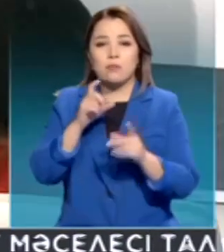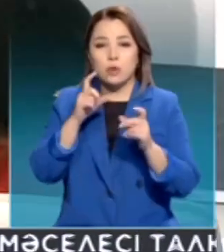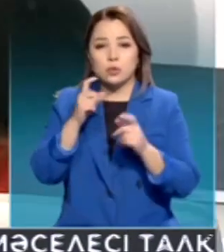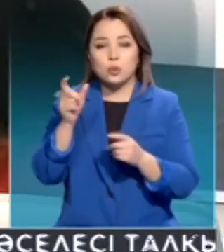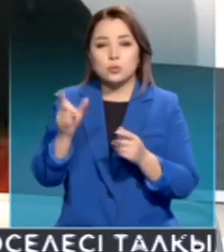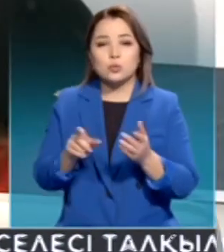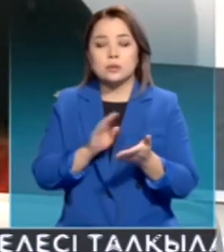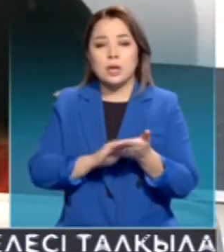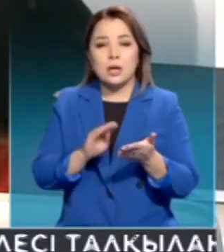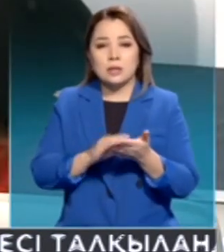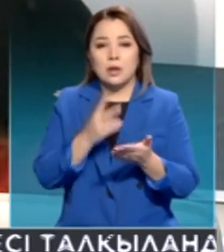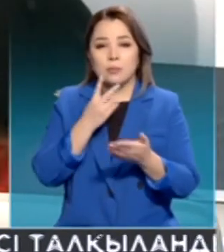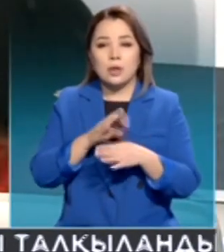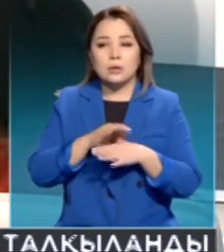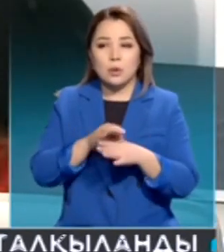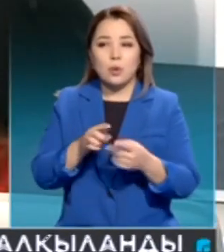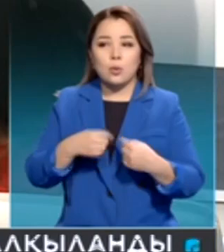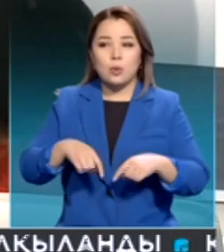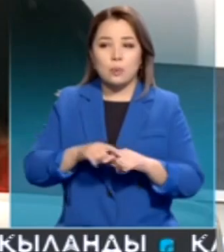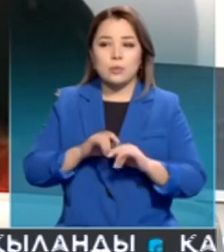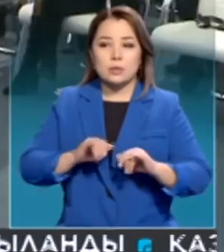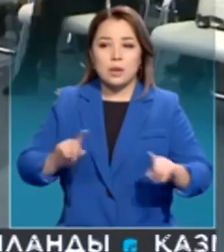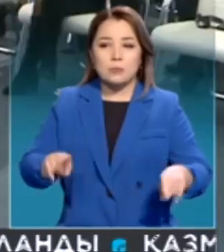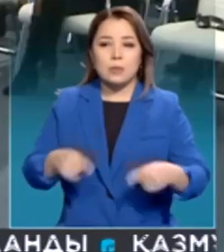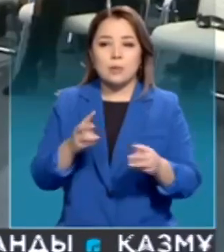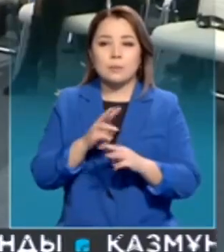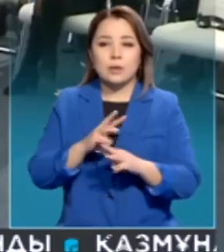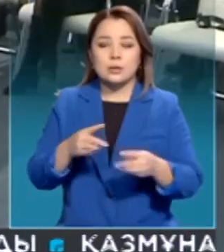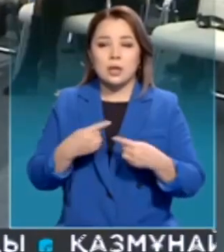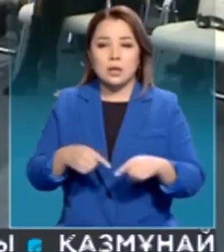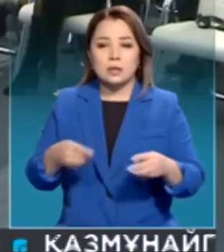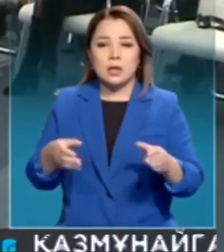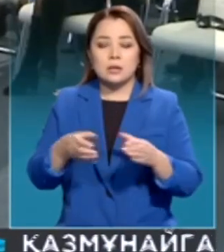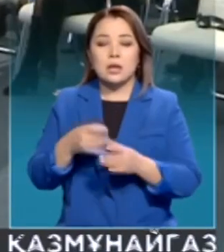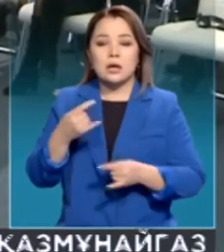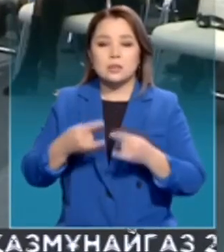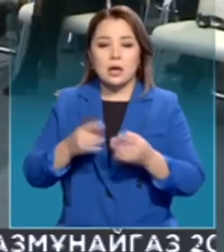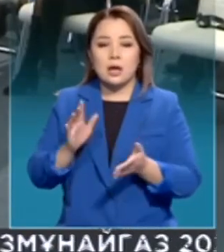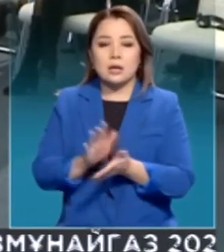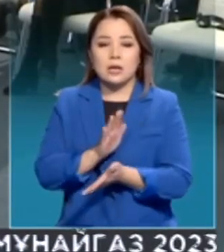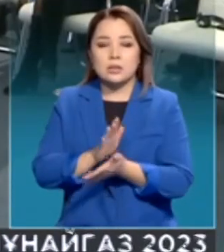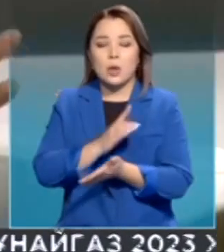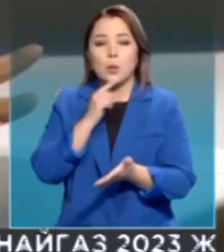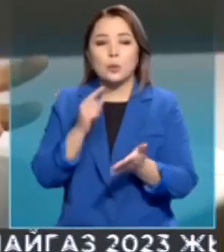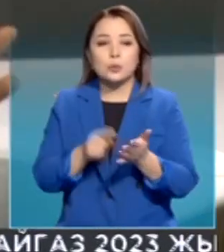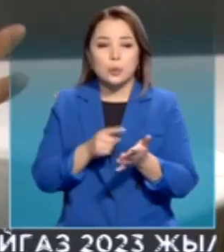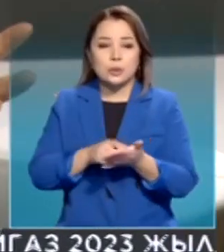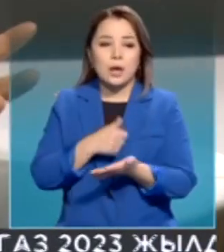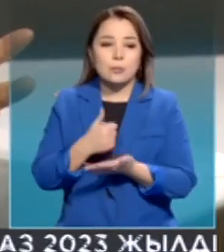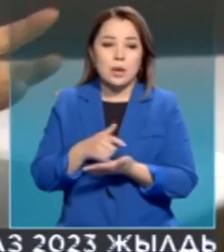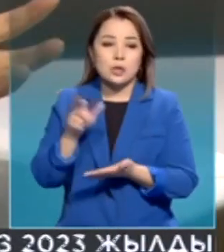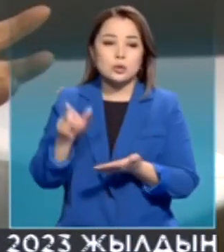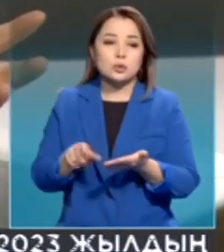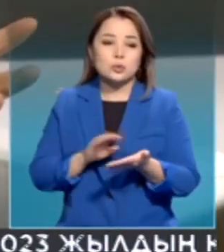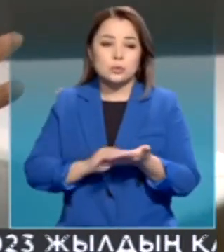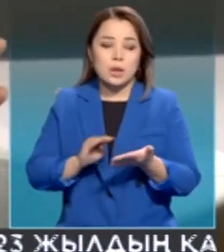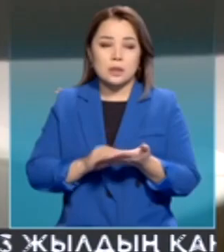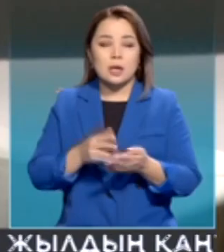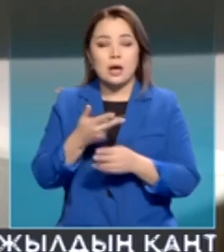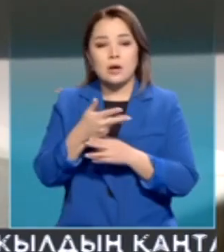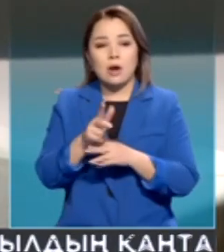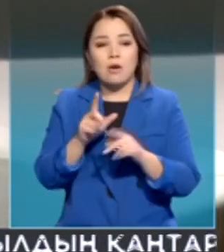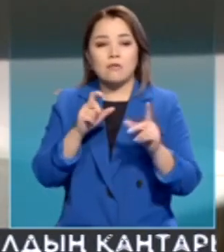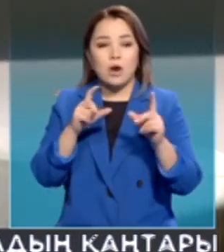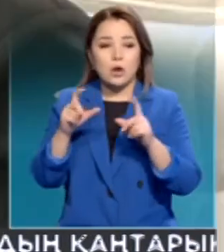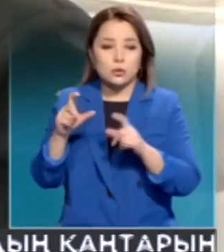өткізді. Оған ақпарат және қоғамдық даму министрі Дархан Қыдырәлі мен түрлі телеарна, газет, журналдардың басшылары, журналистер мен оператор,